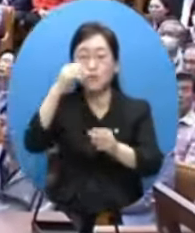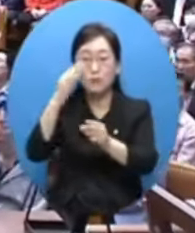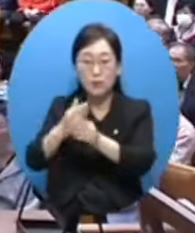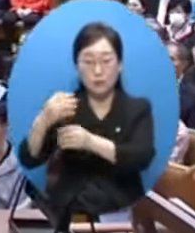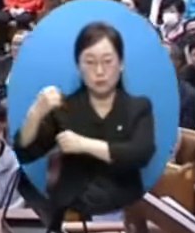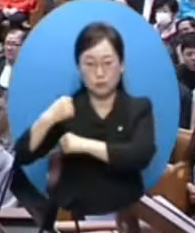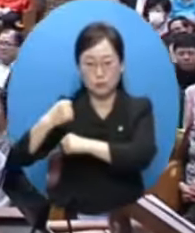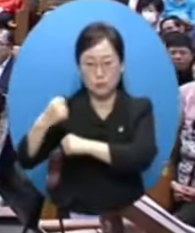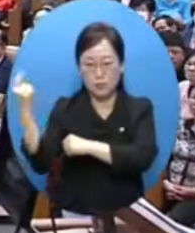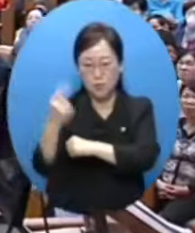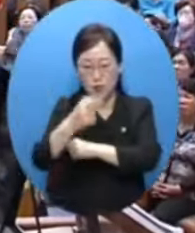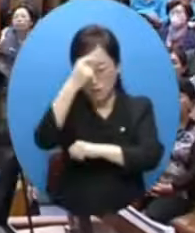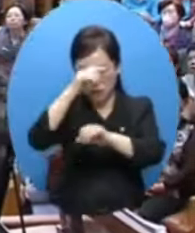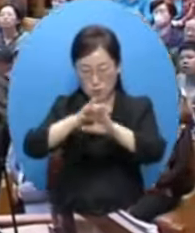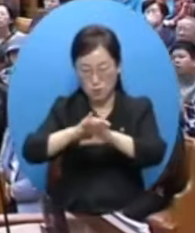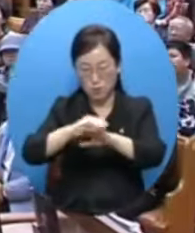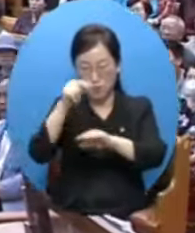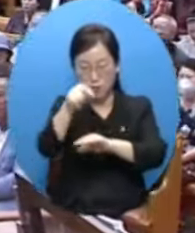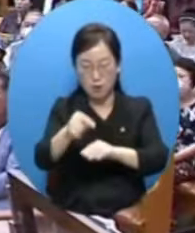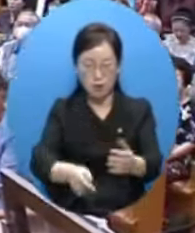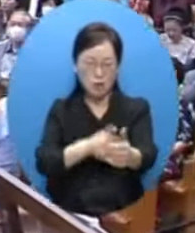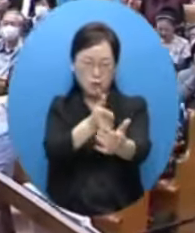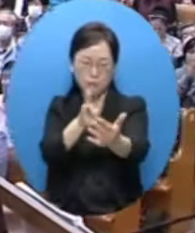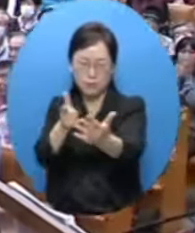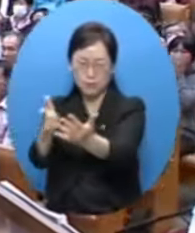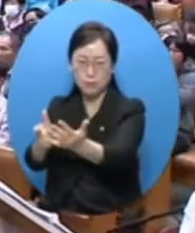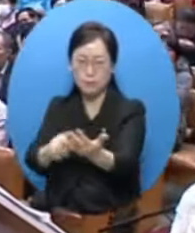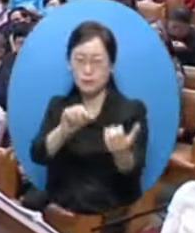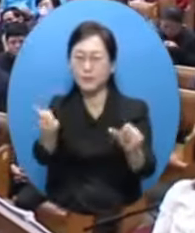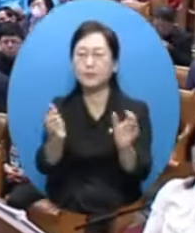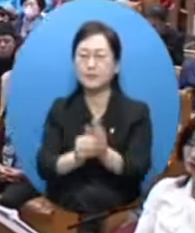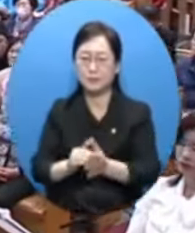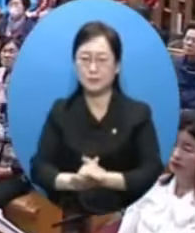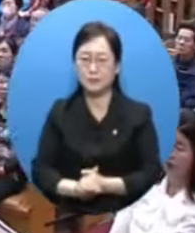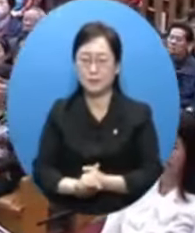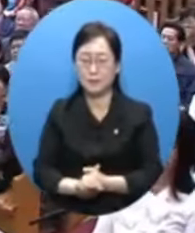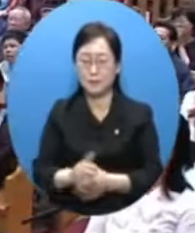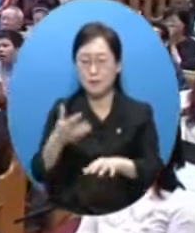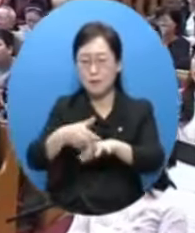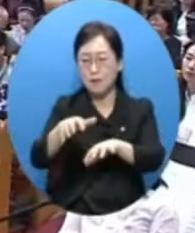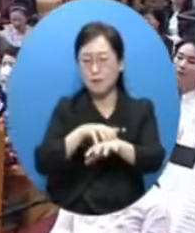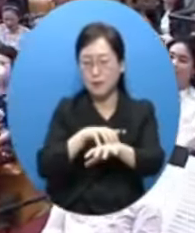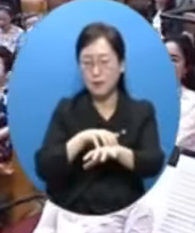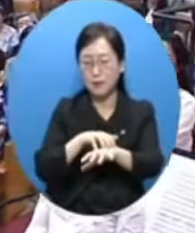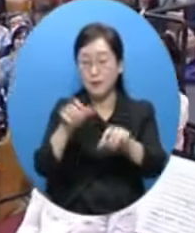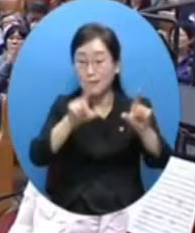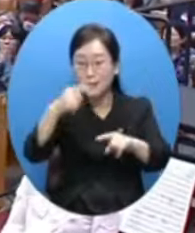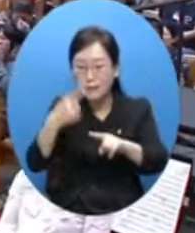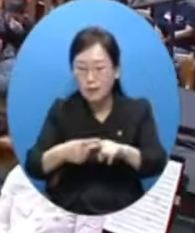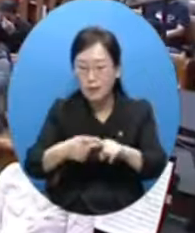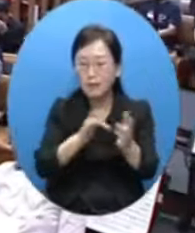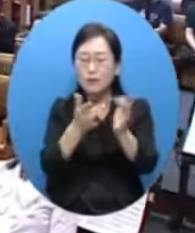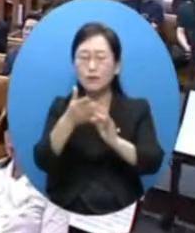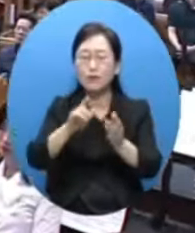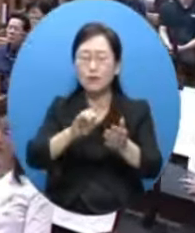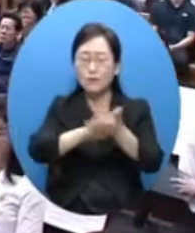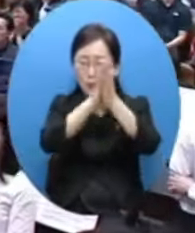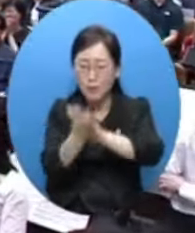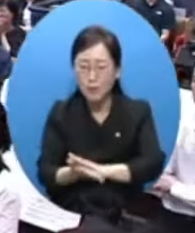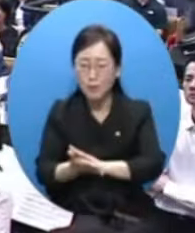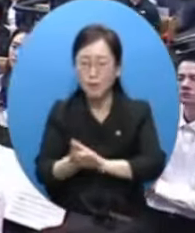공산군에 의해서 총에 맞아 순교했습니다. 깡패 인생을 살다가 예수 믿고 평생 복받은 인생을